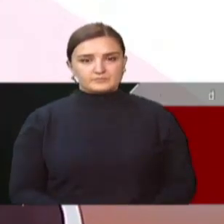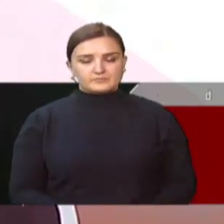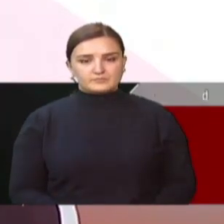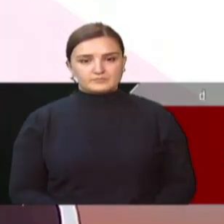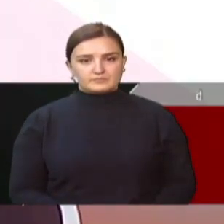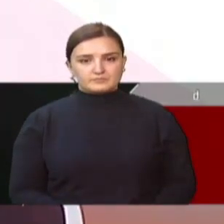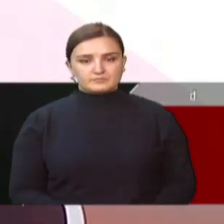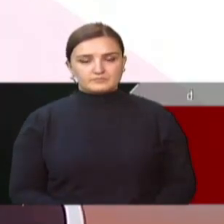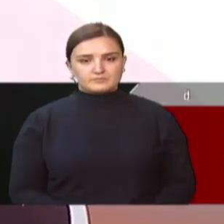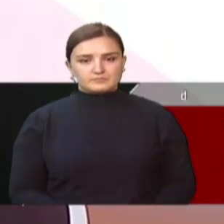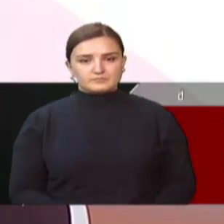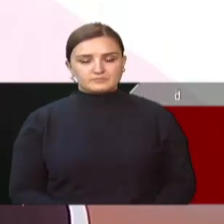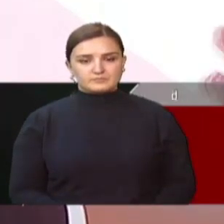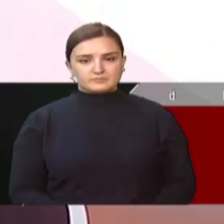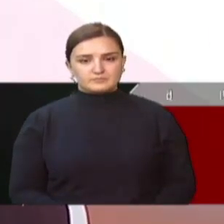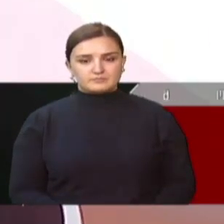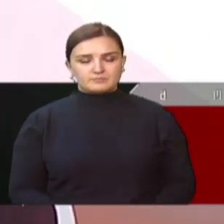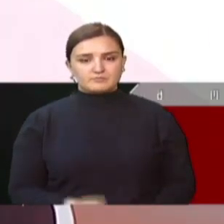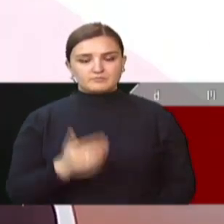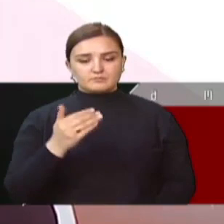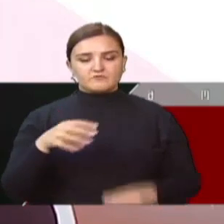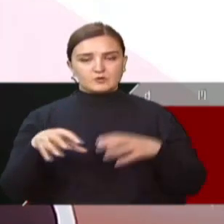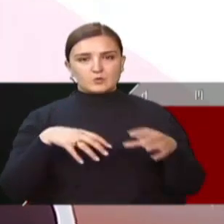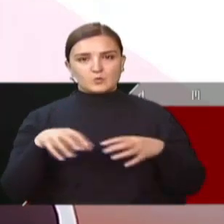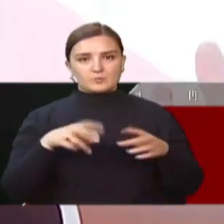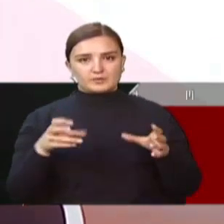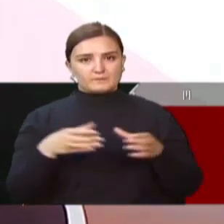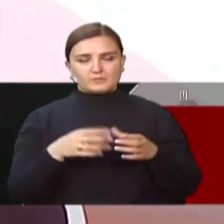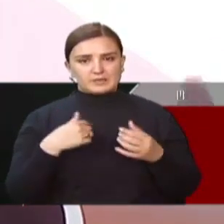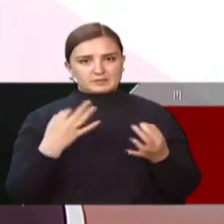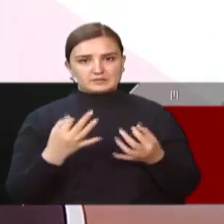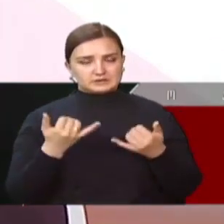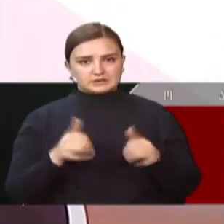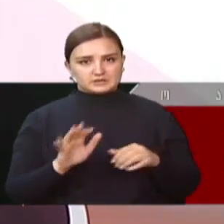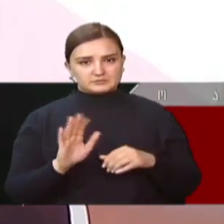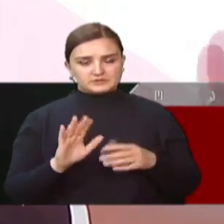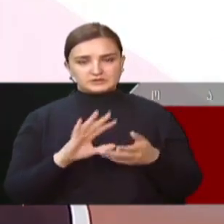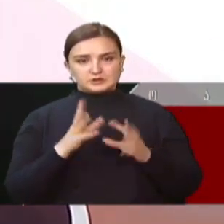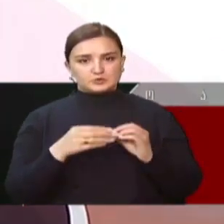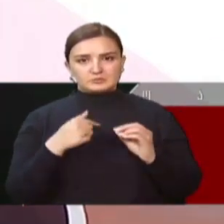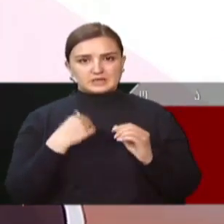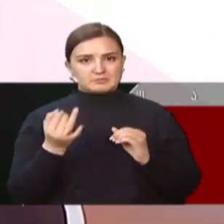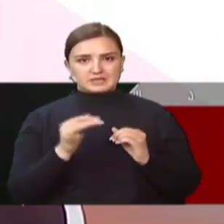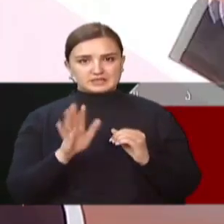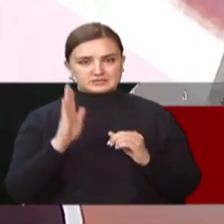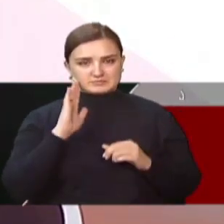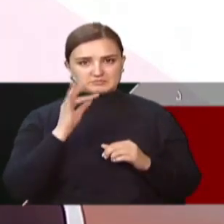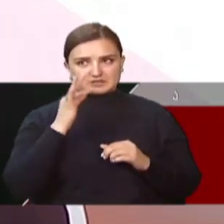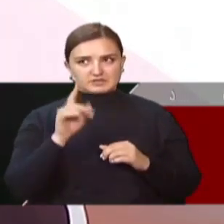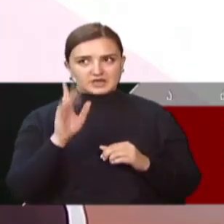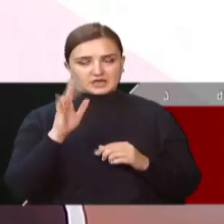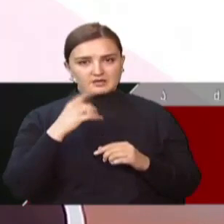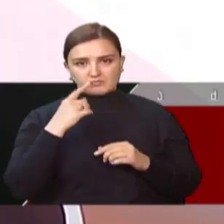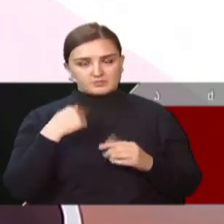interesebi sunt inade, mi-e bizori, Zalian, bizgan, da, matmir, da, chiar e boli, corumpire, lobiste, bizgan, mi-arapiri armicuri. S-ar putea arți mai interesebi, si mai legitrat, si ne-a zis, mi-e